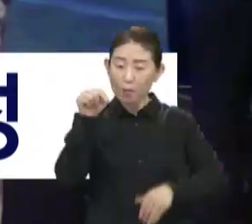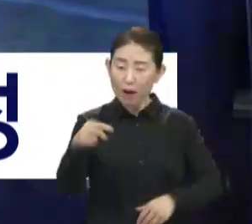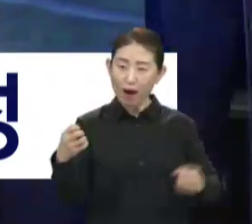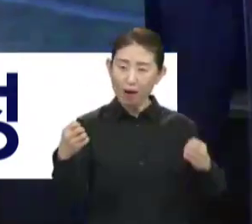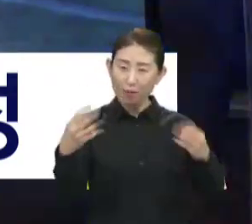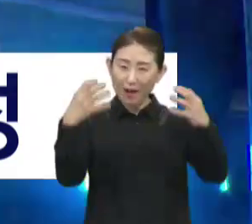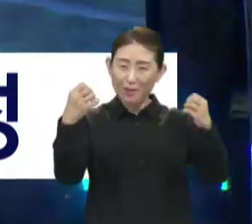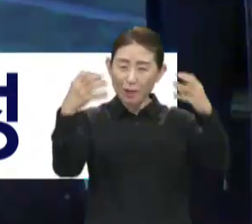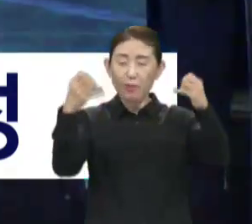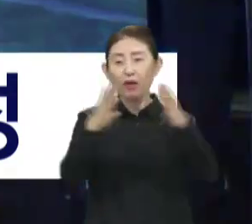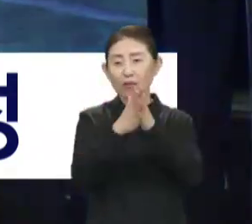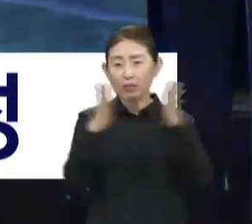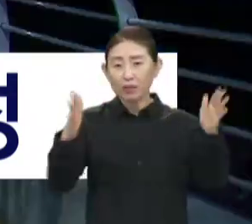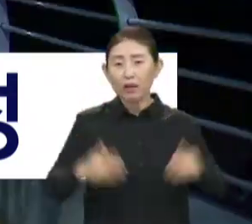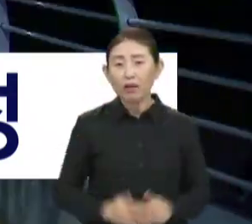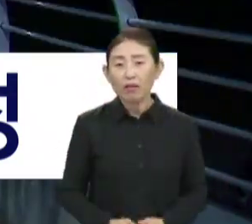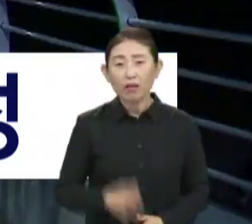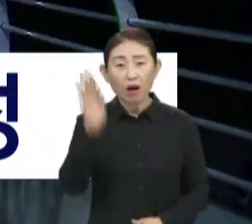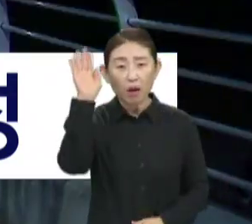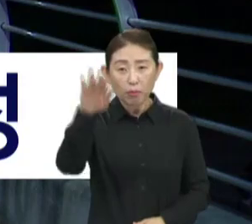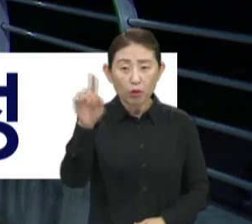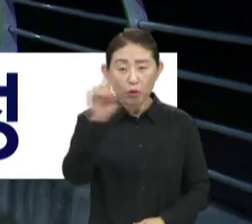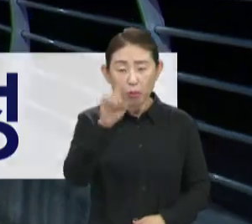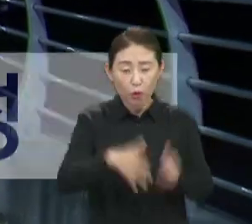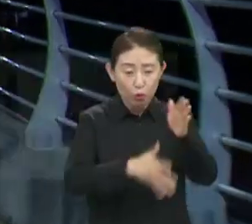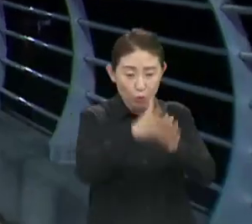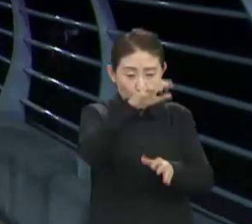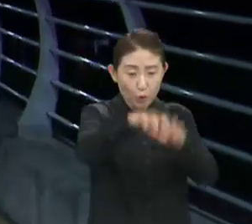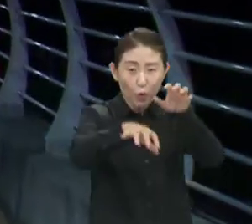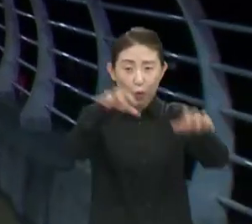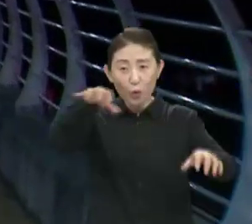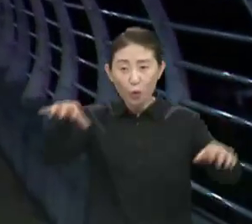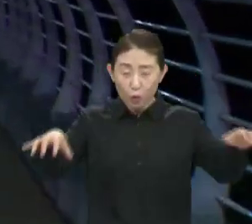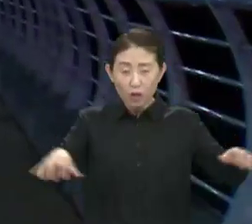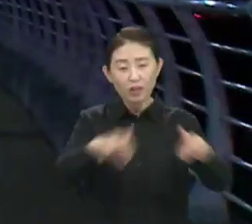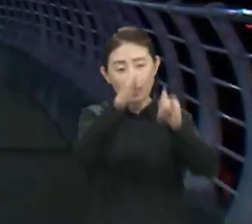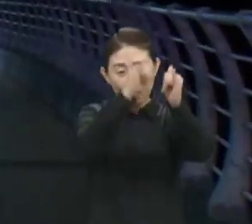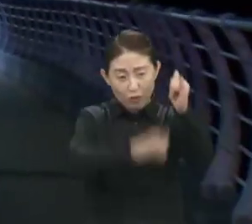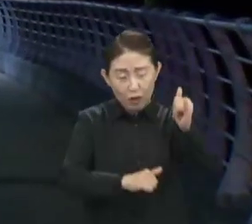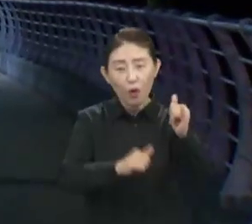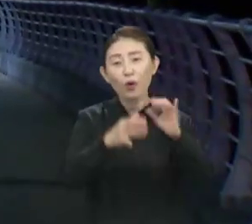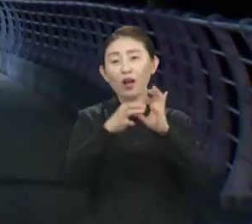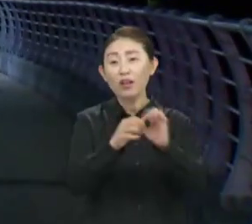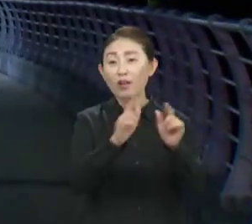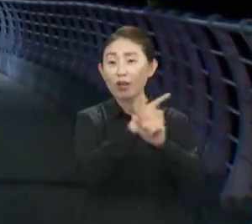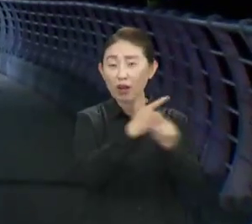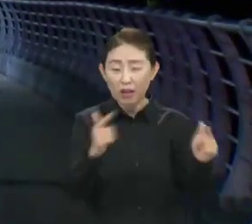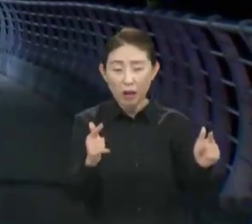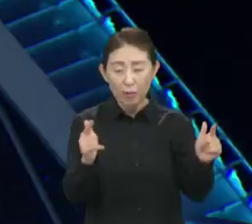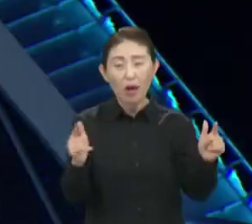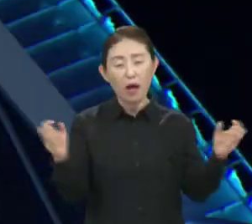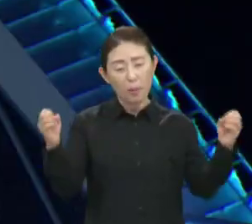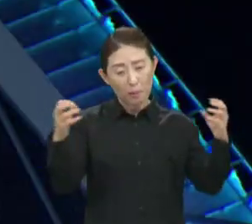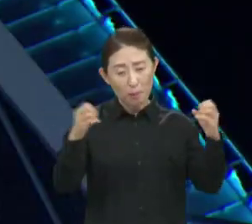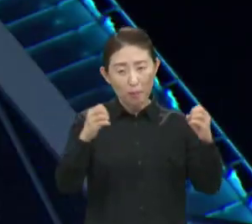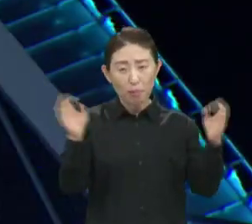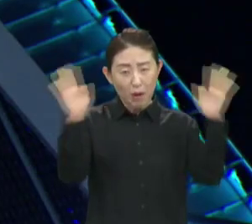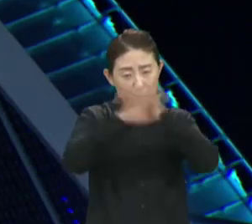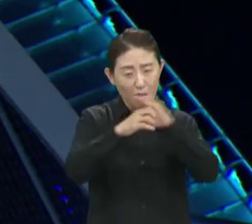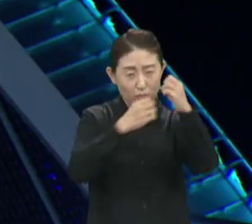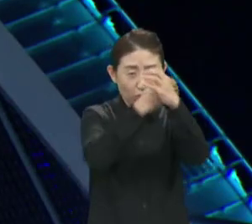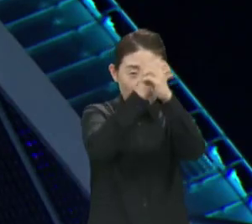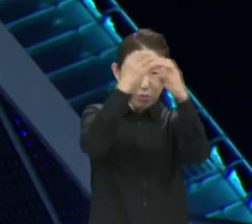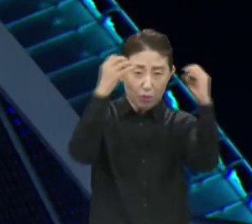시민들에게 선보였습니다. 시는 앞으로도 도시 곳곳에 지역 역사와 특색을 담은 다양한 야간 조명 시설을